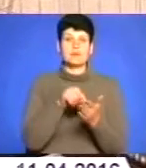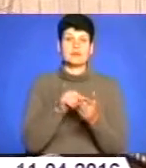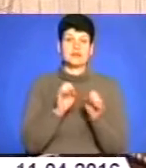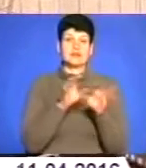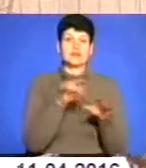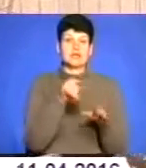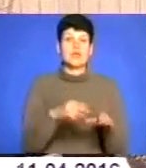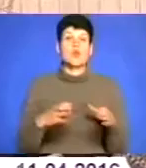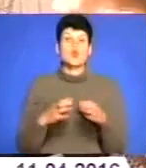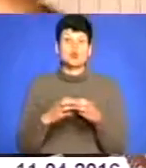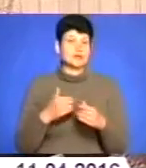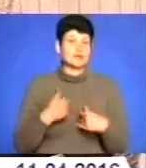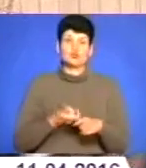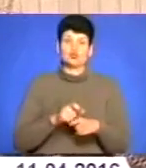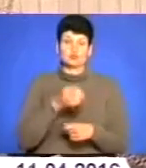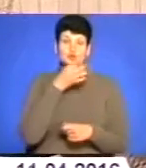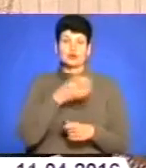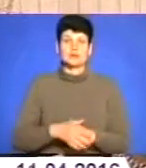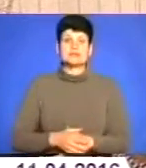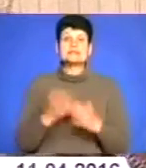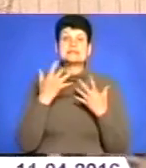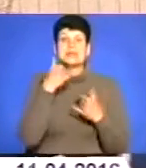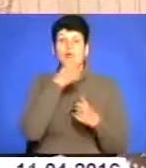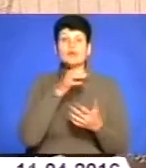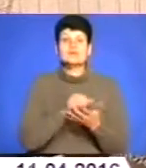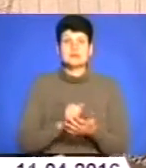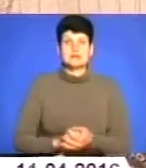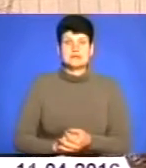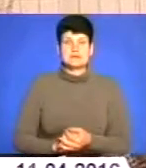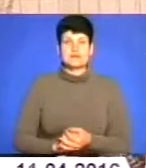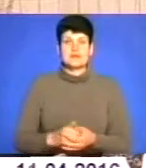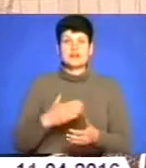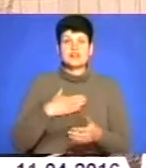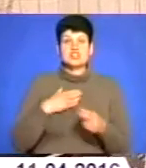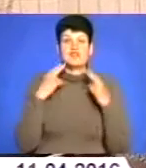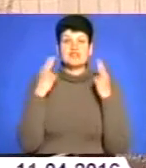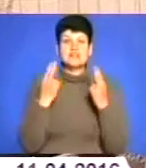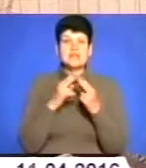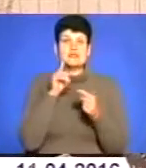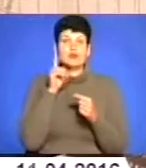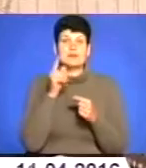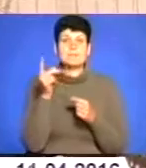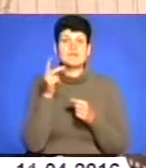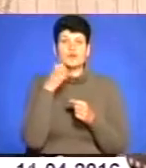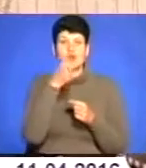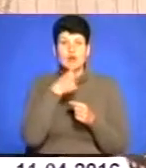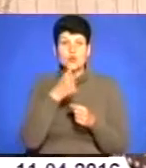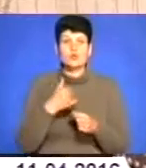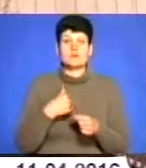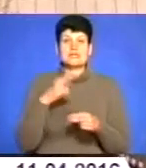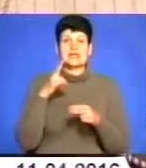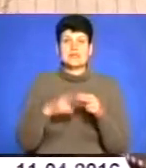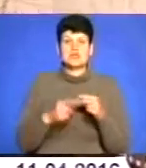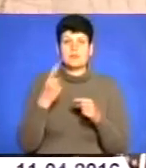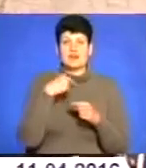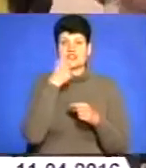гурток, і нам дуже подобається. Скільки років він вже займається? Ну, наша федерація дуже молода, є 1,5 року, і ми от закінчуємо